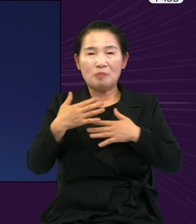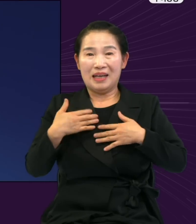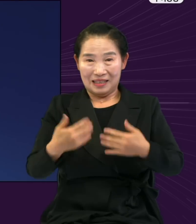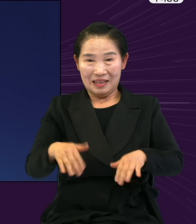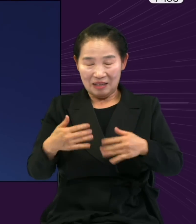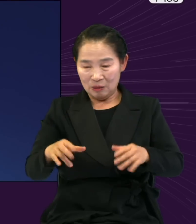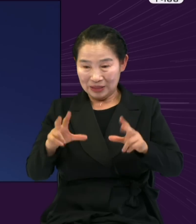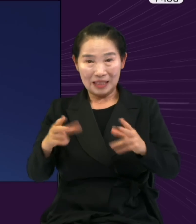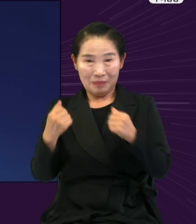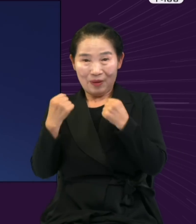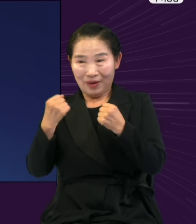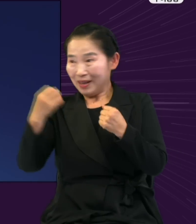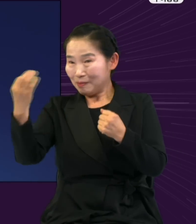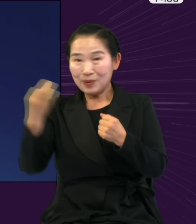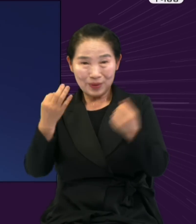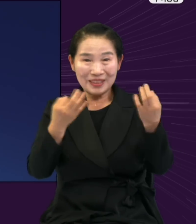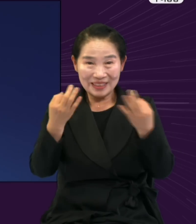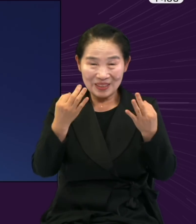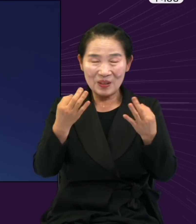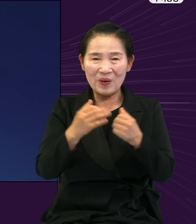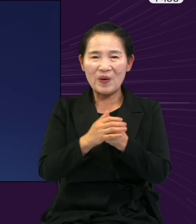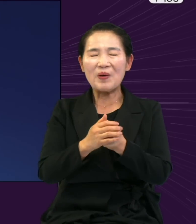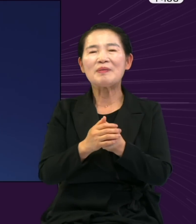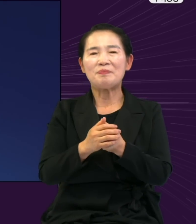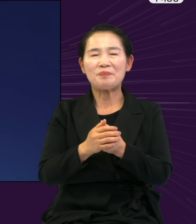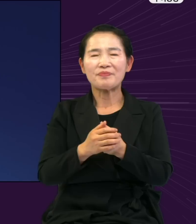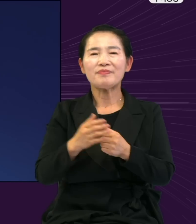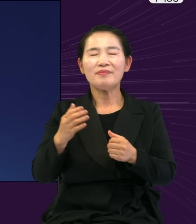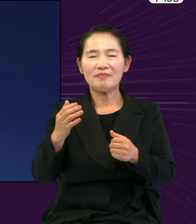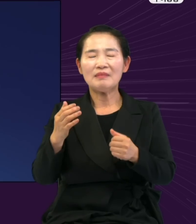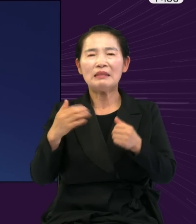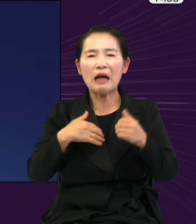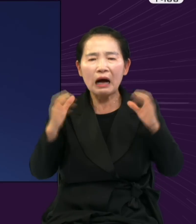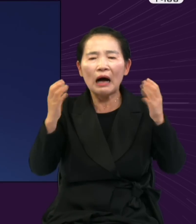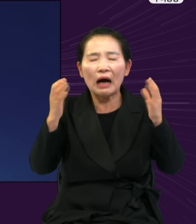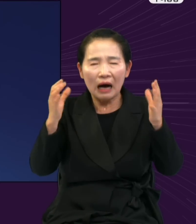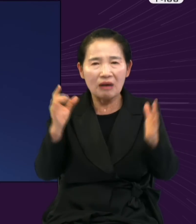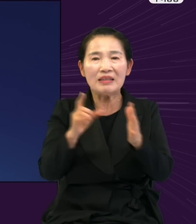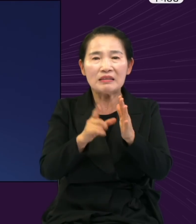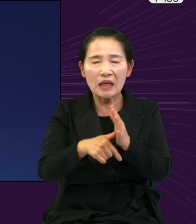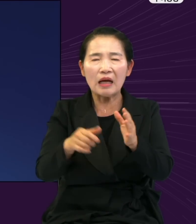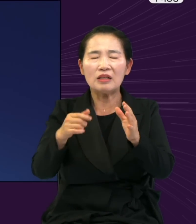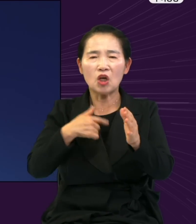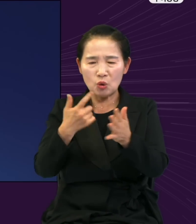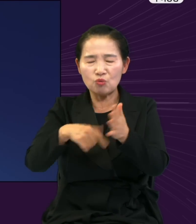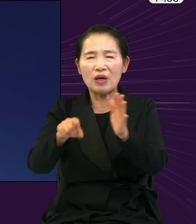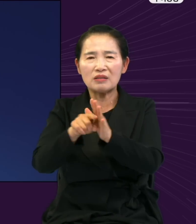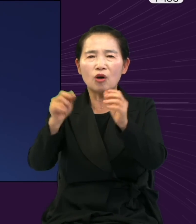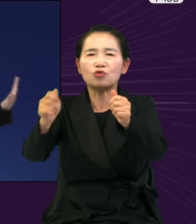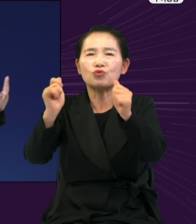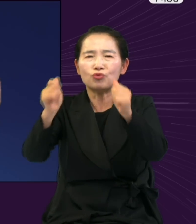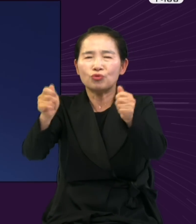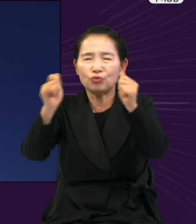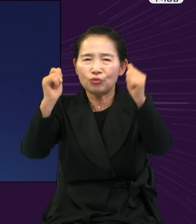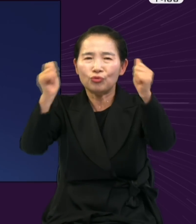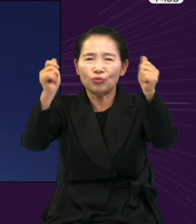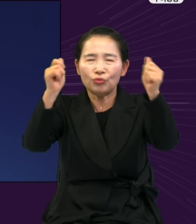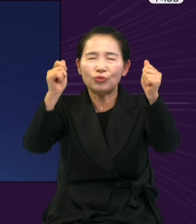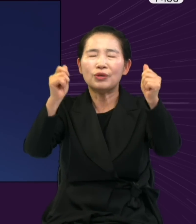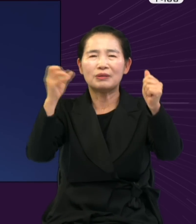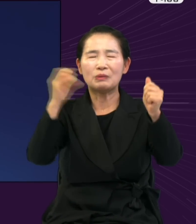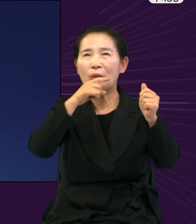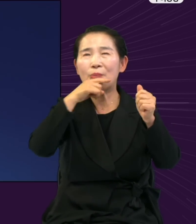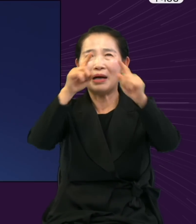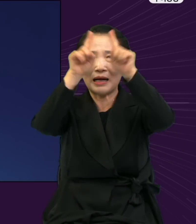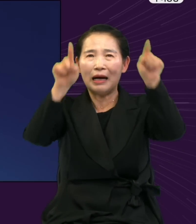보이죠? 어렸을 때 약해서 저희 집에는 박수무당 아저씨가 오셔서 저를 위해서 구슬했어요. 저희 집엔 늘 이렇게 부적이 붙여 있었죠.